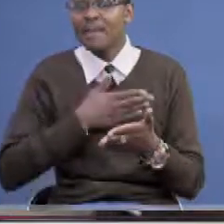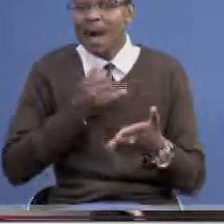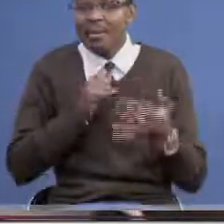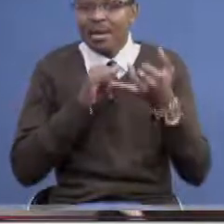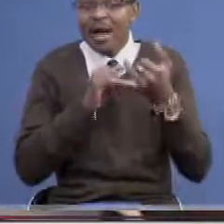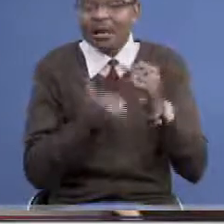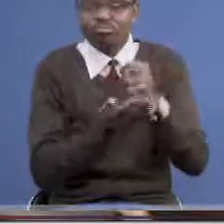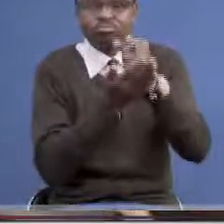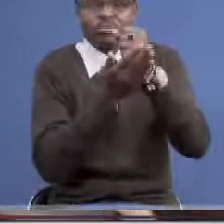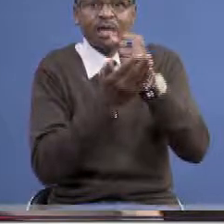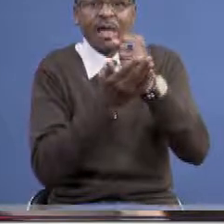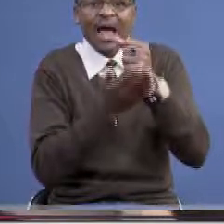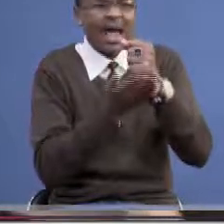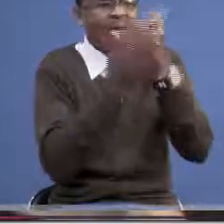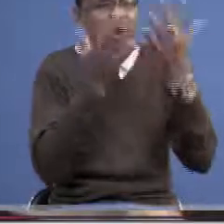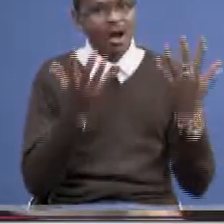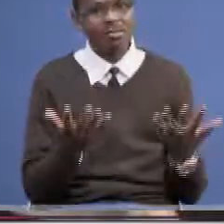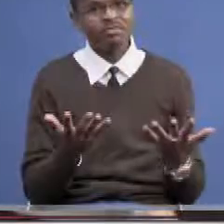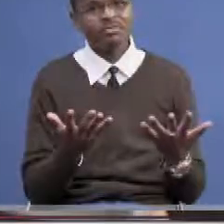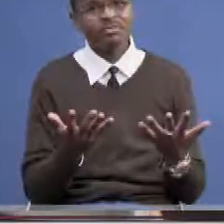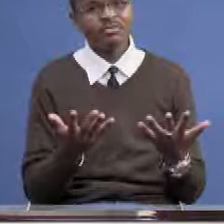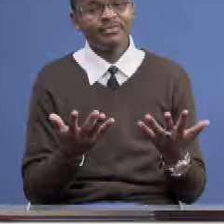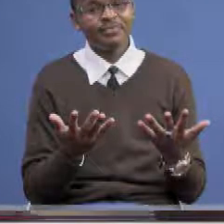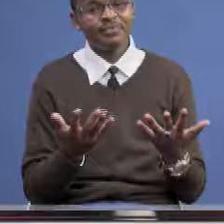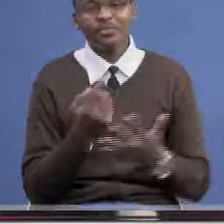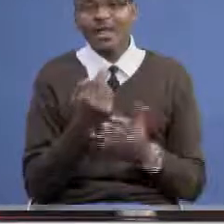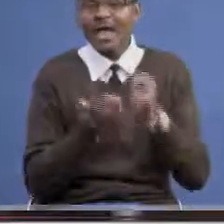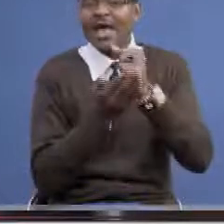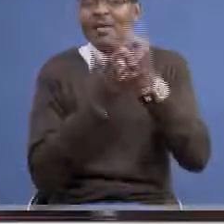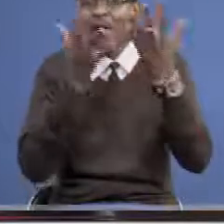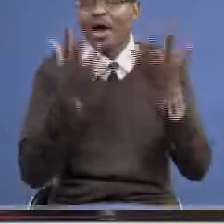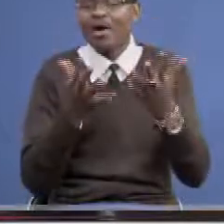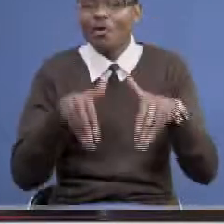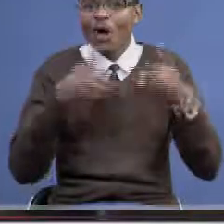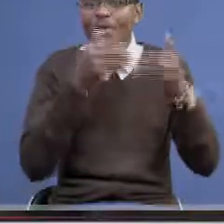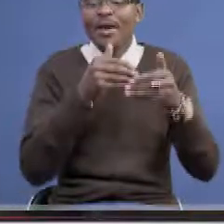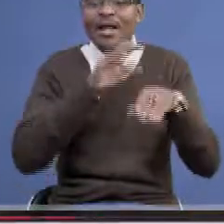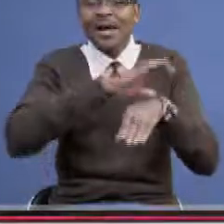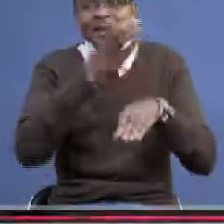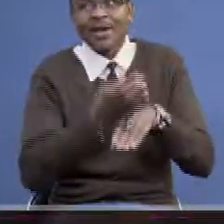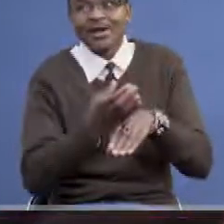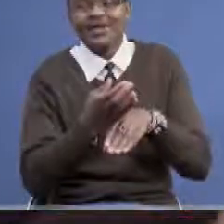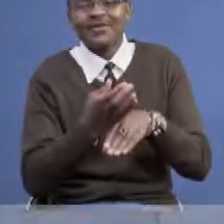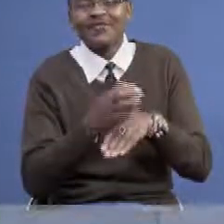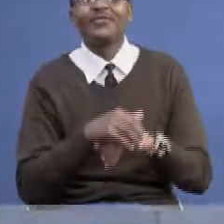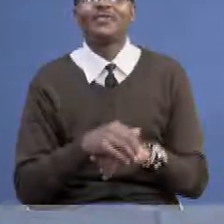akuja kusaidiwa. Kusaidiwa nini? Kusaidiwa watoto wetu kuwekwa mimba?